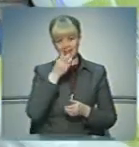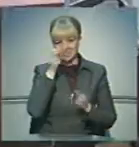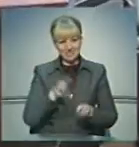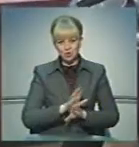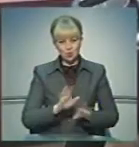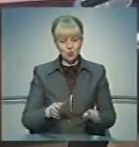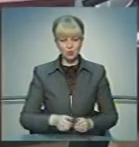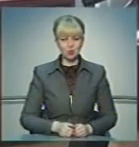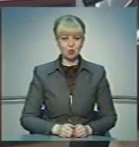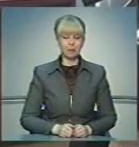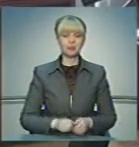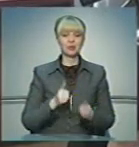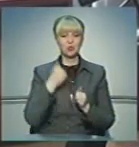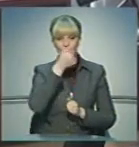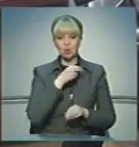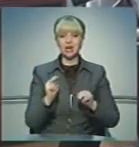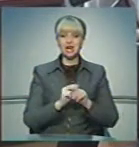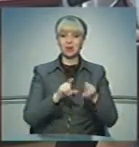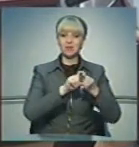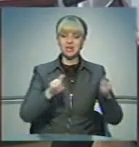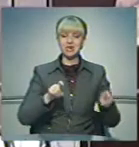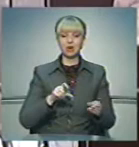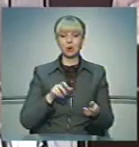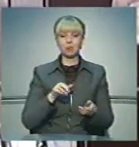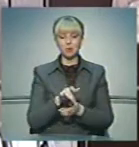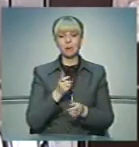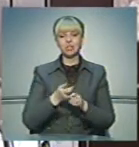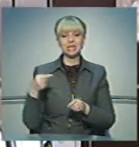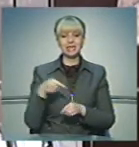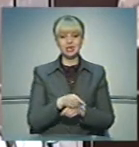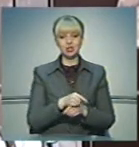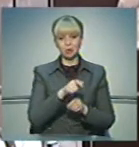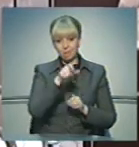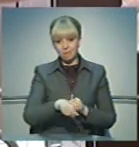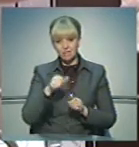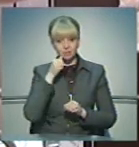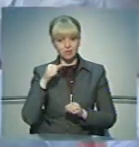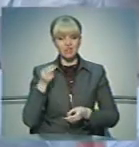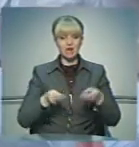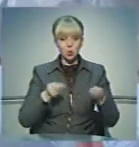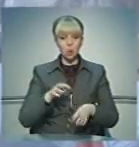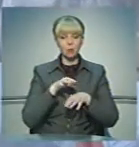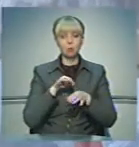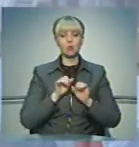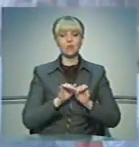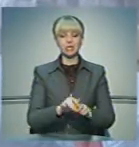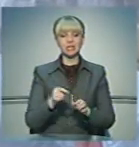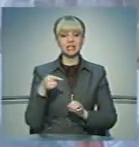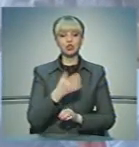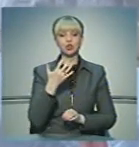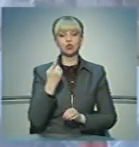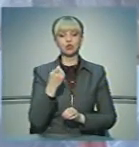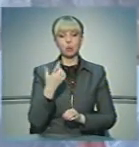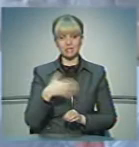скучно. Щороку лікування у відділенні проходять більше тисячі пацієнтів. Лише торік хірурги провели 1150